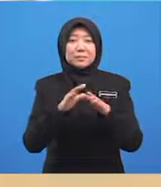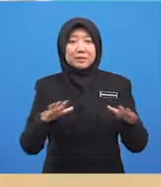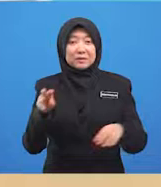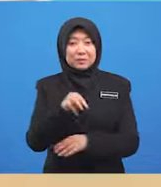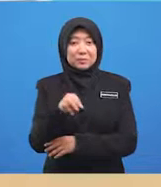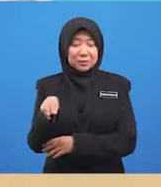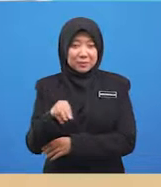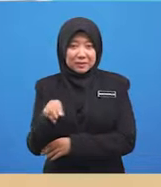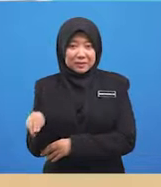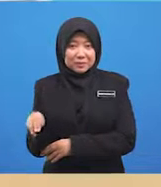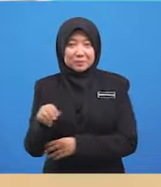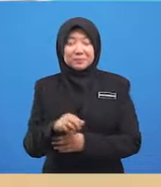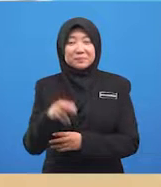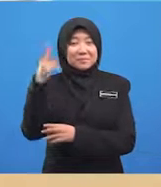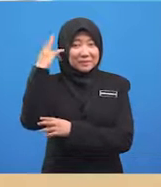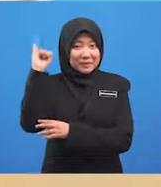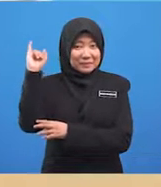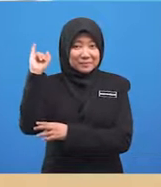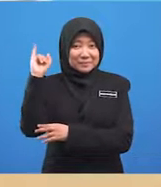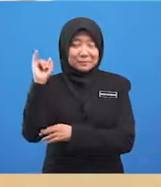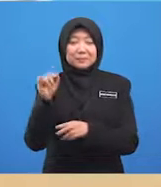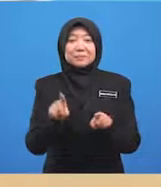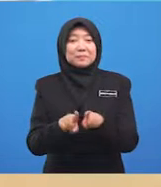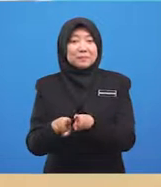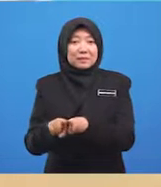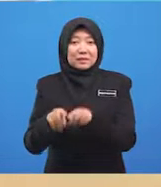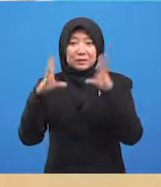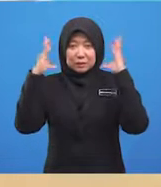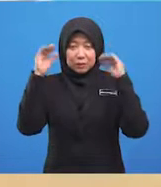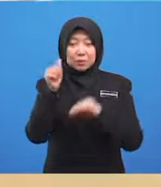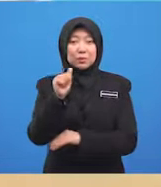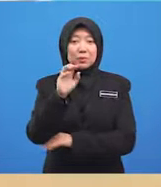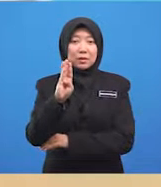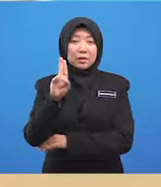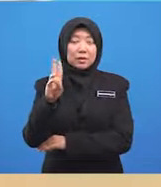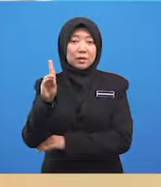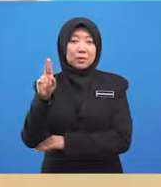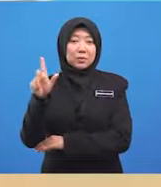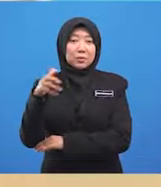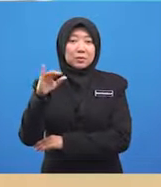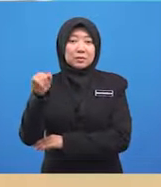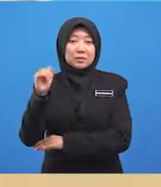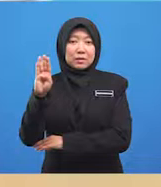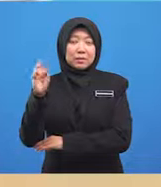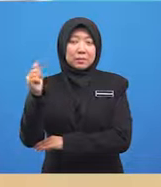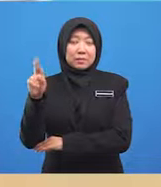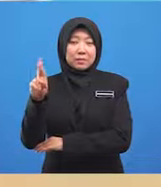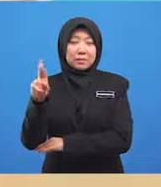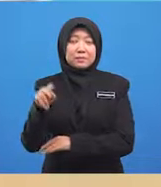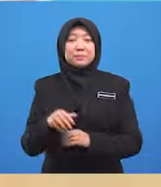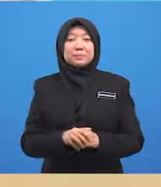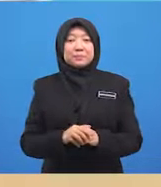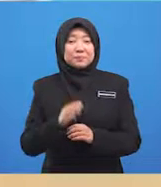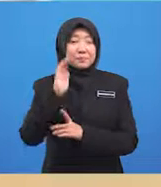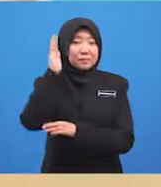murid-murid Hai bersama saya chegou abduljabbar dari sekolah menengah agama WIB